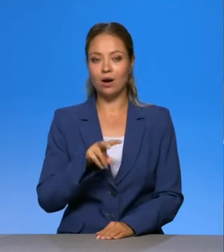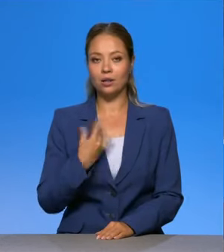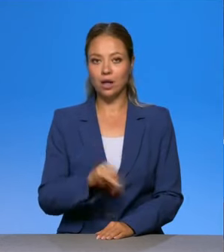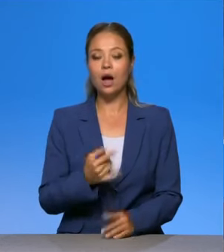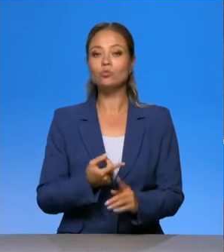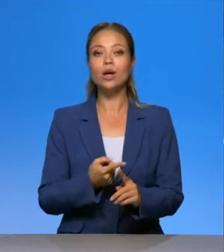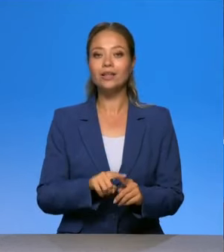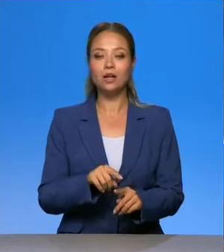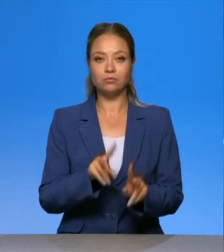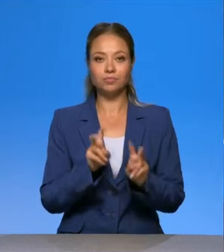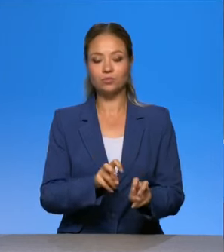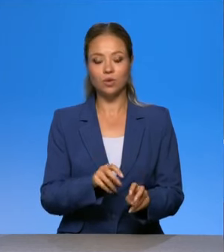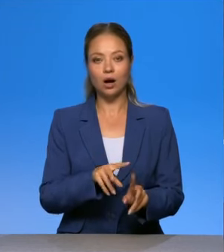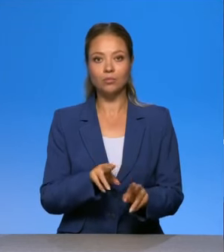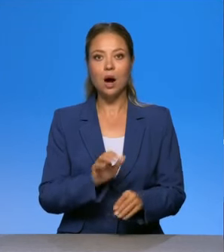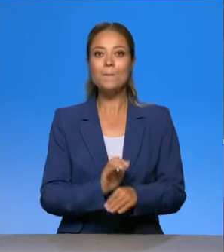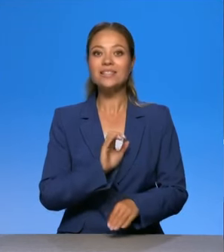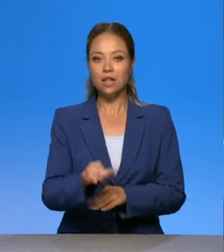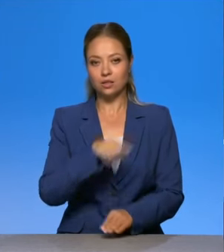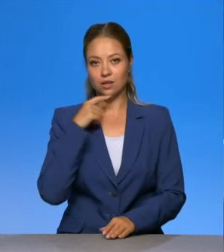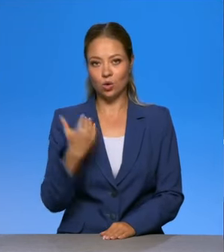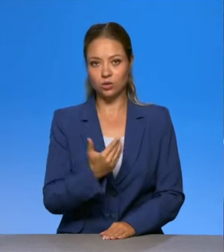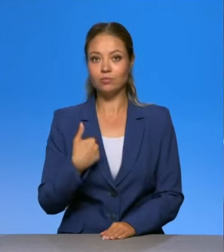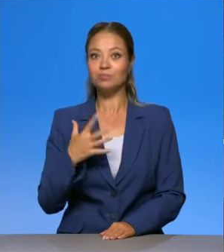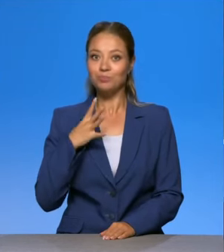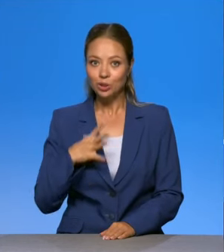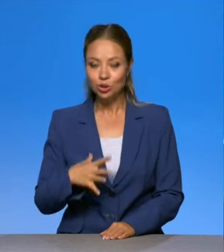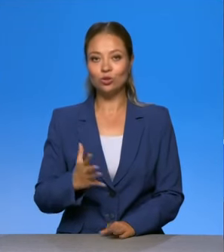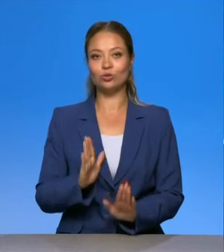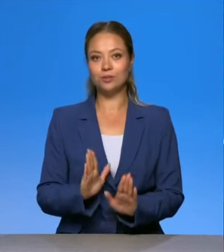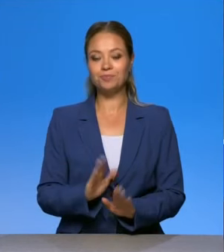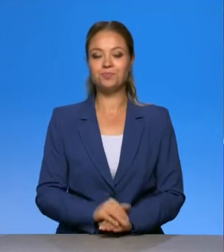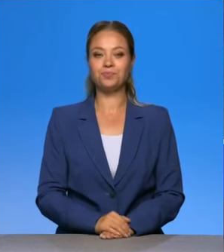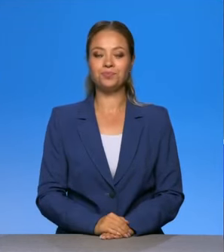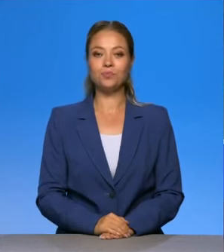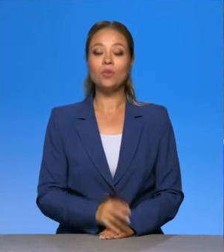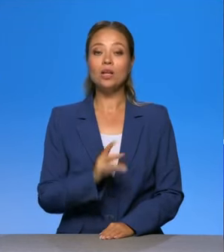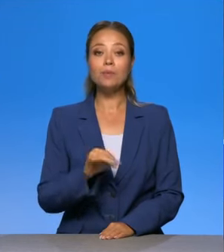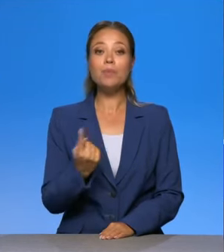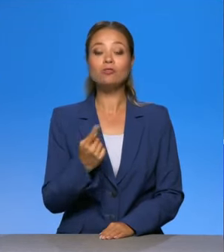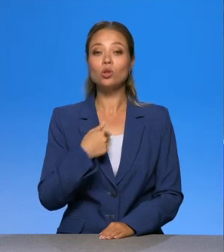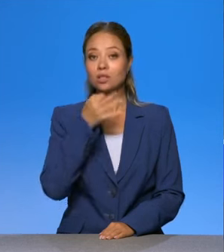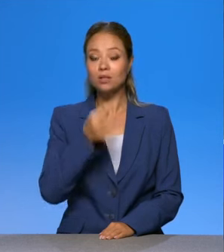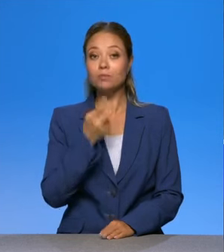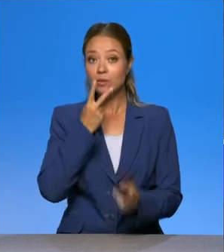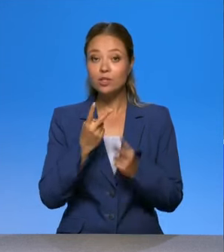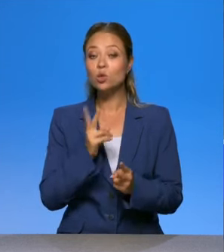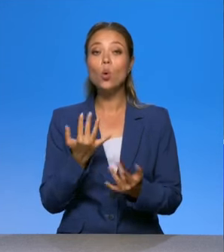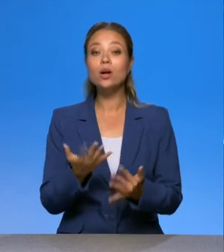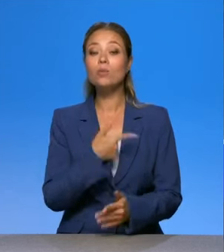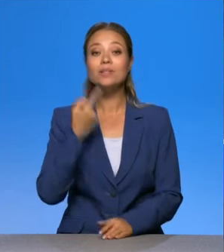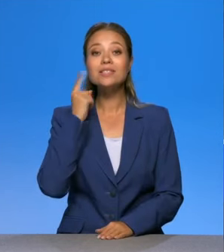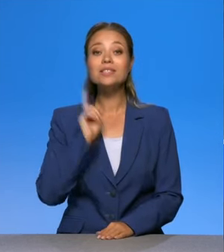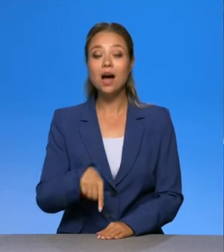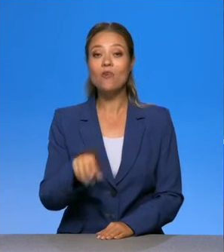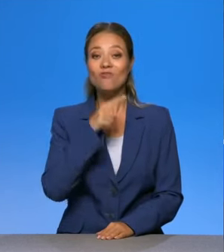России. Мне пришлось им стать. И первое, что я сказал, было: посмотрите, сколько мы знаем в России о Папуа